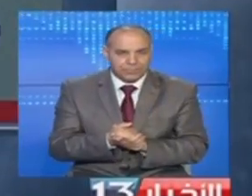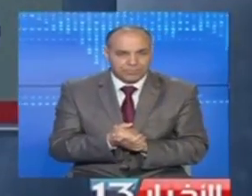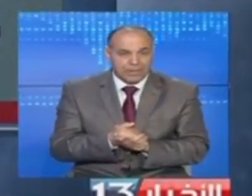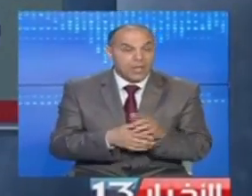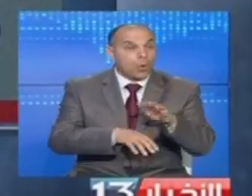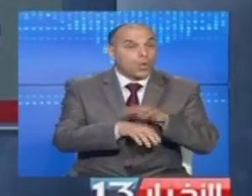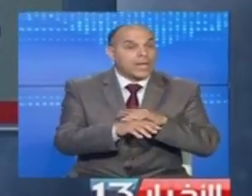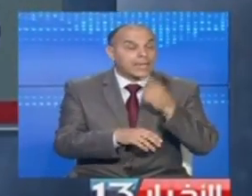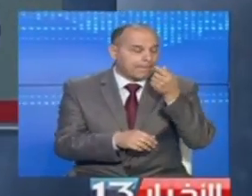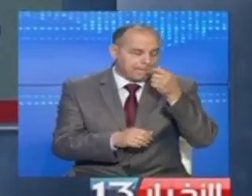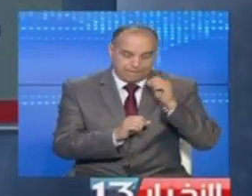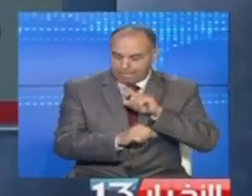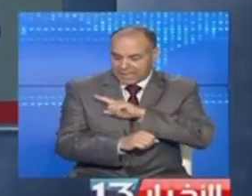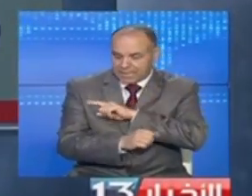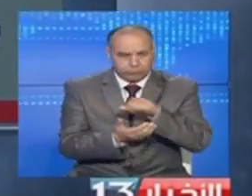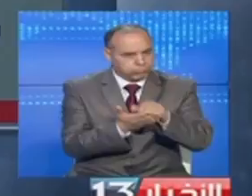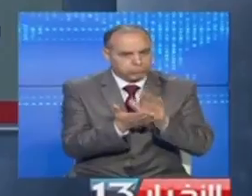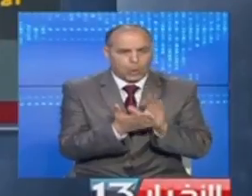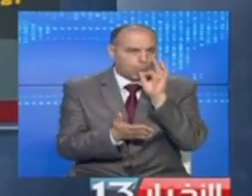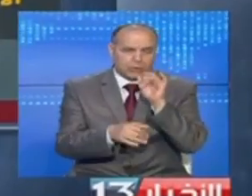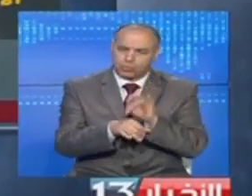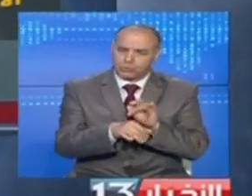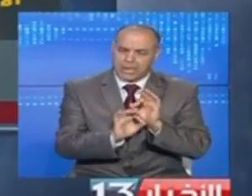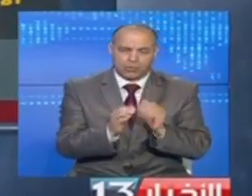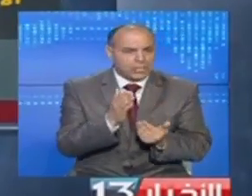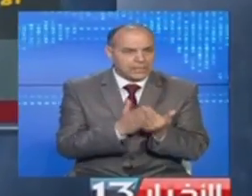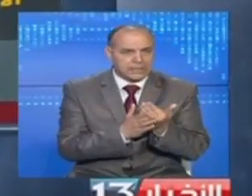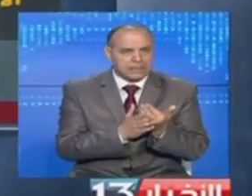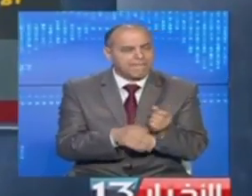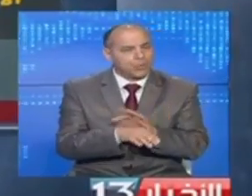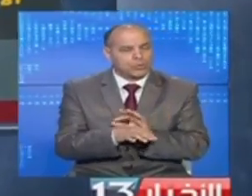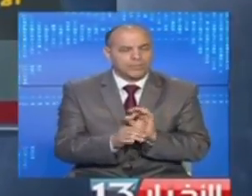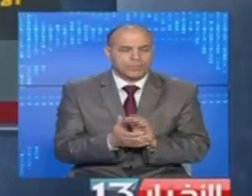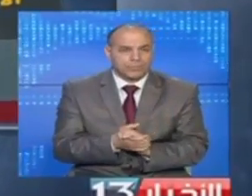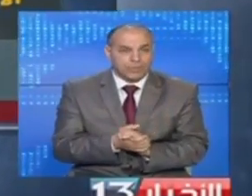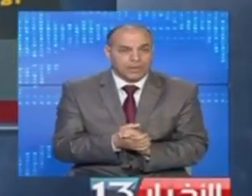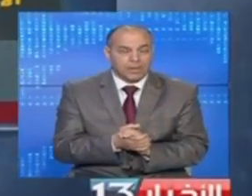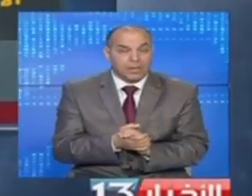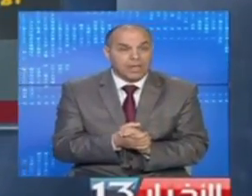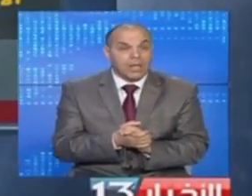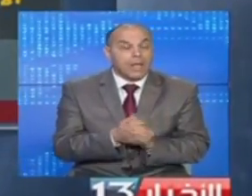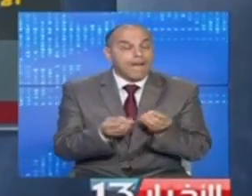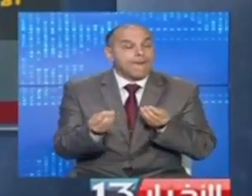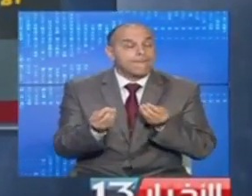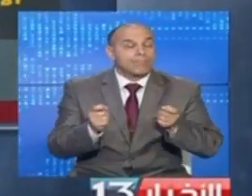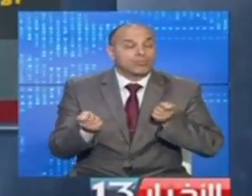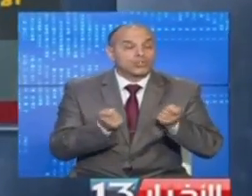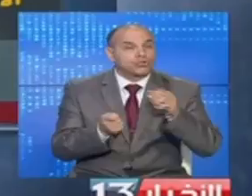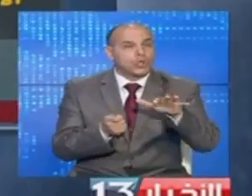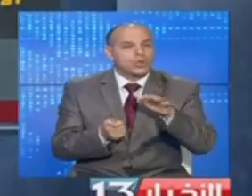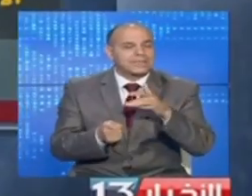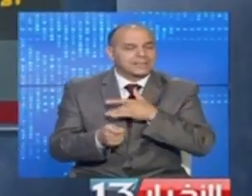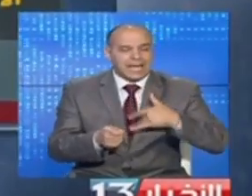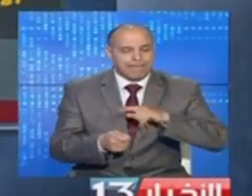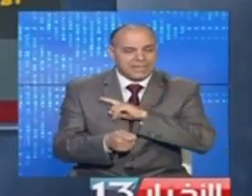وفي ولاية مدنين لم تسجل أي إصابة جديدة بالفيروس. ووفقا للمدير الجهوي للصحة